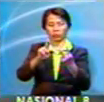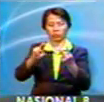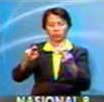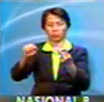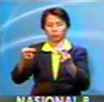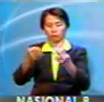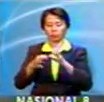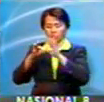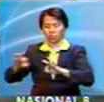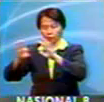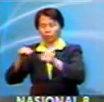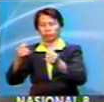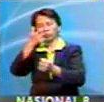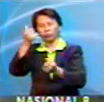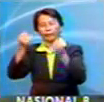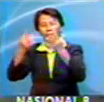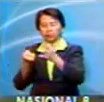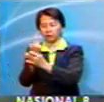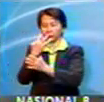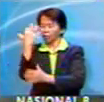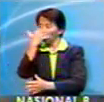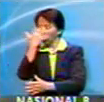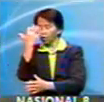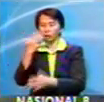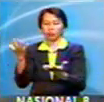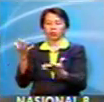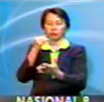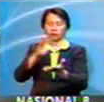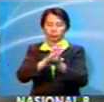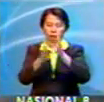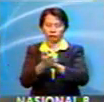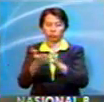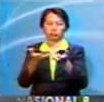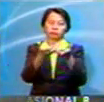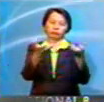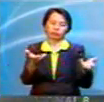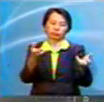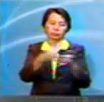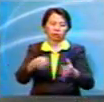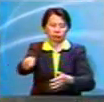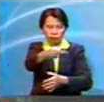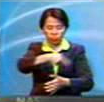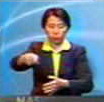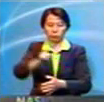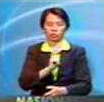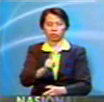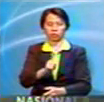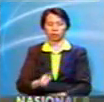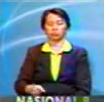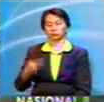itu penting berikutan banyak kekeliruan yang timbul akhir-akhir ini sekaligus menyebabkan perpecahan dalam kalangan ummah. Hal